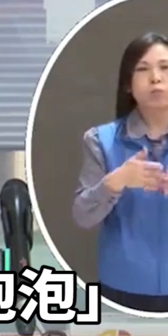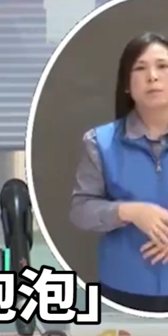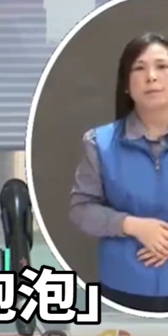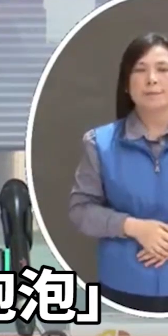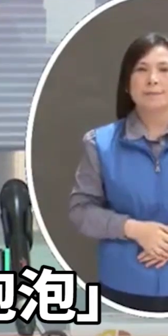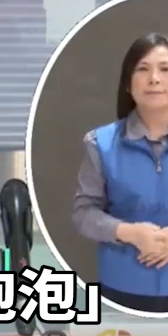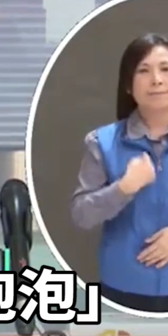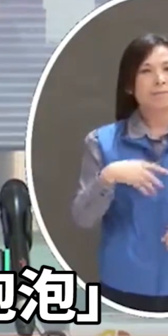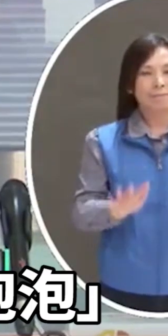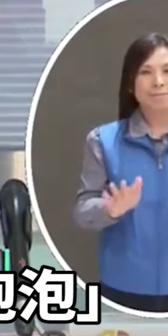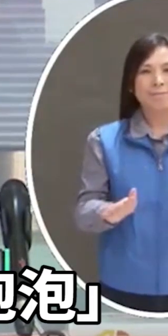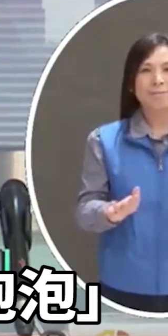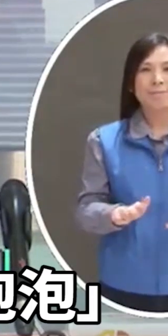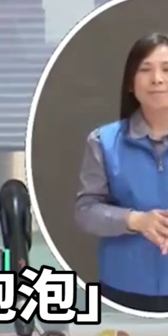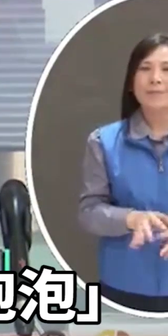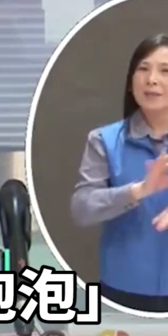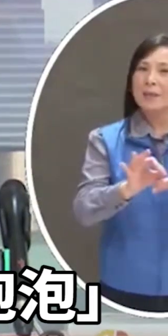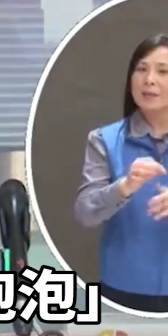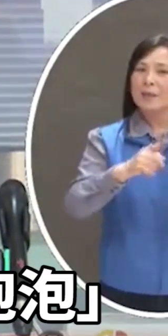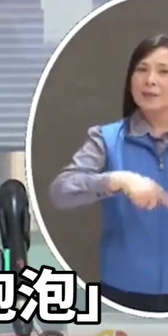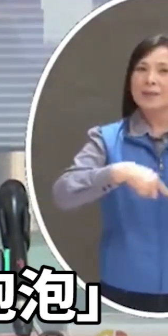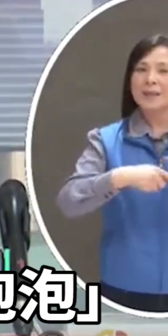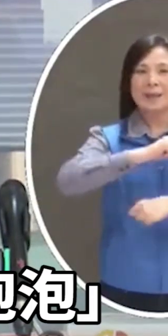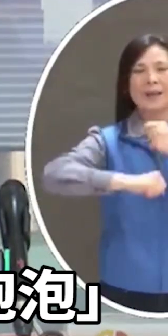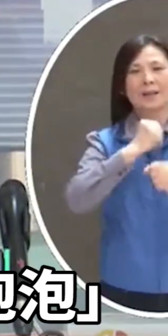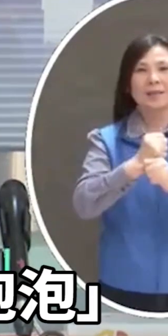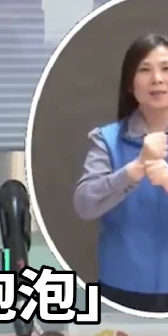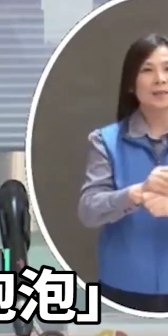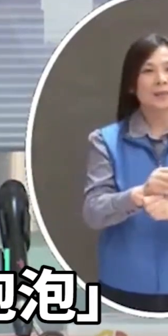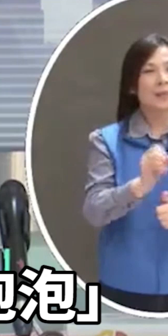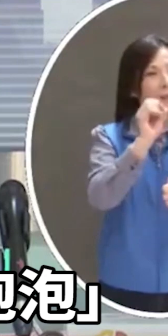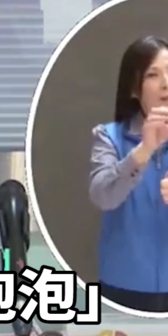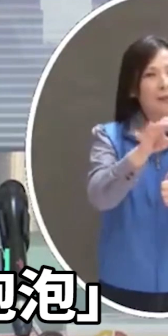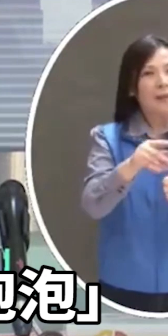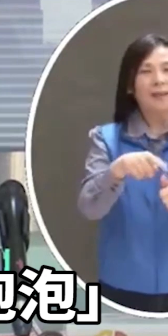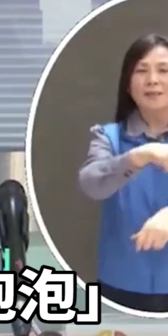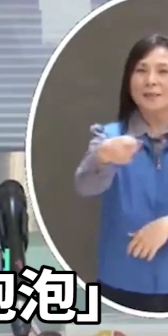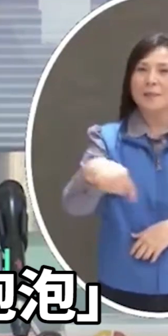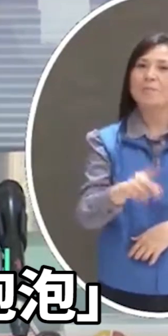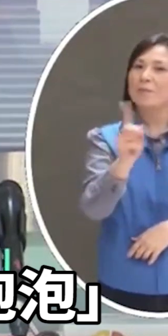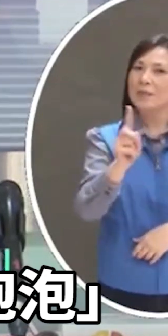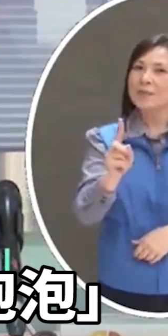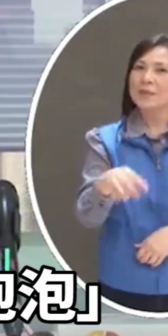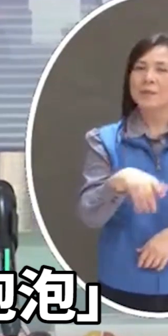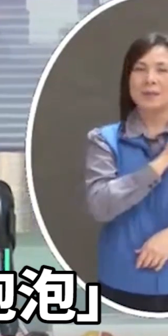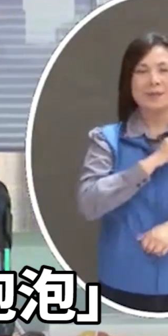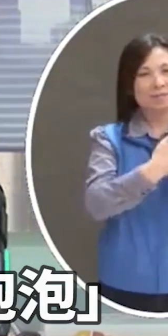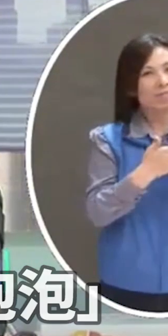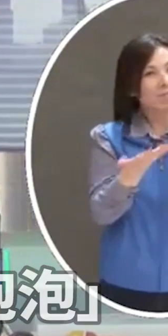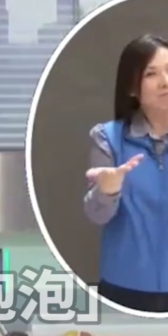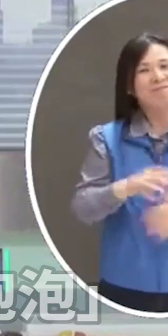市长今天特别用一个非常简单的示范动作来告诉我们市民朋友如何自我防